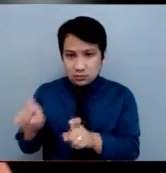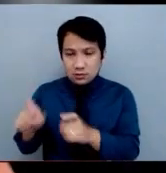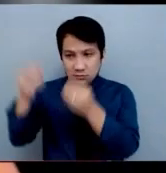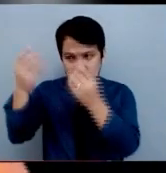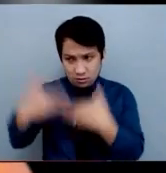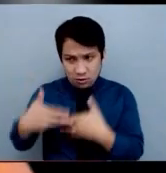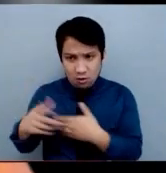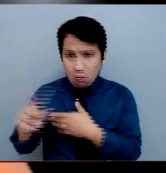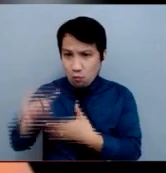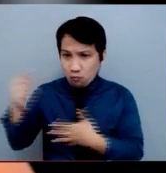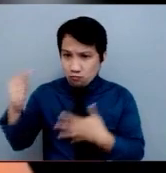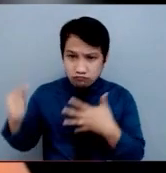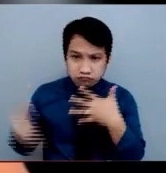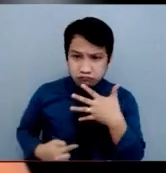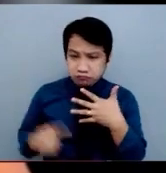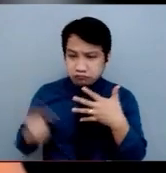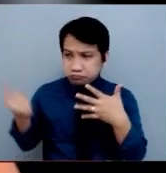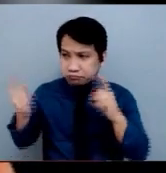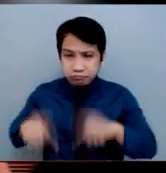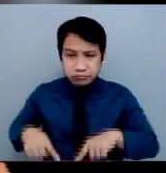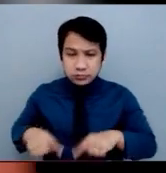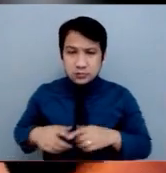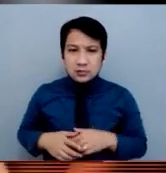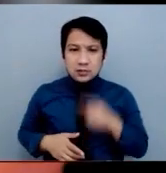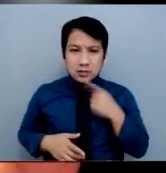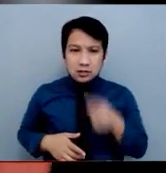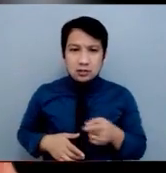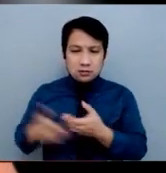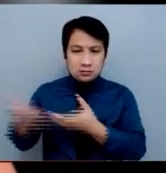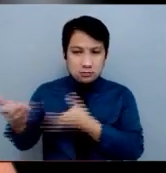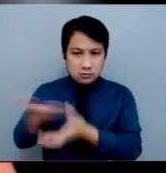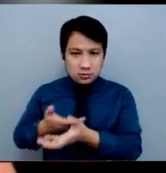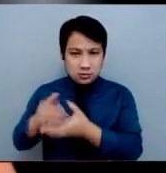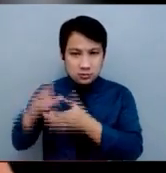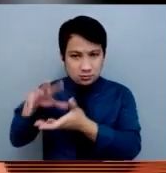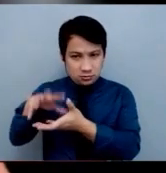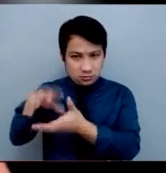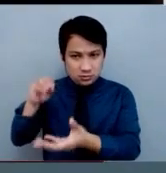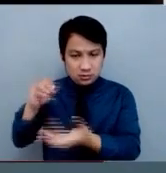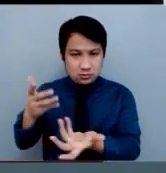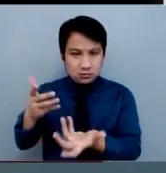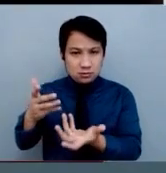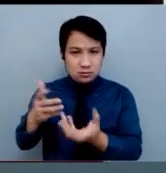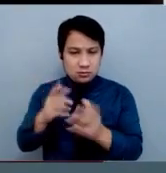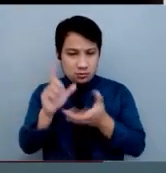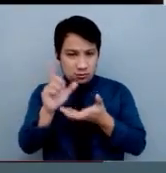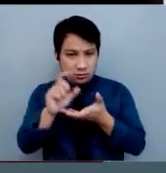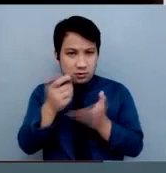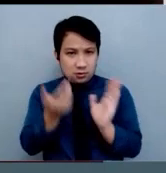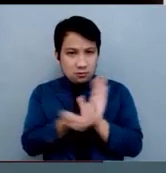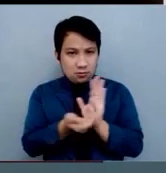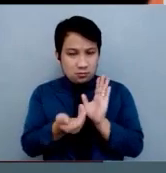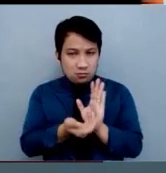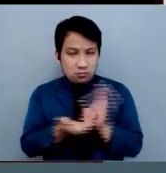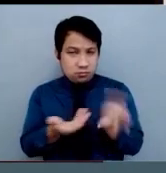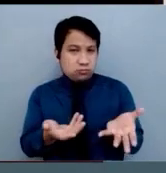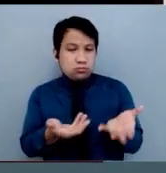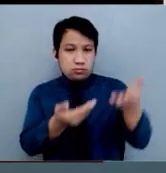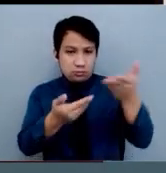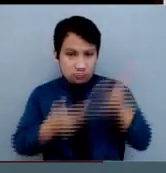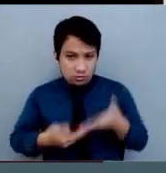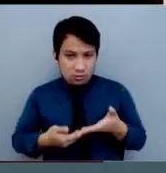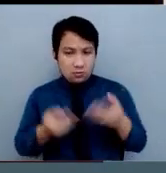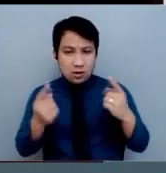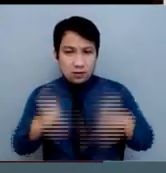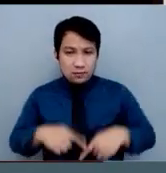ko ano mga nangyari. Opo. At sabi ko, magpadala ka ng mga screenshots o pakita mo ang proof mo kung mayroong